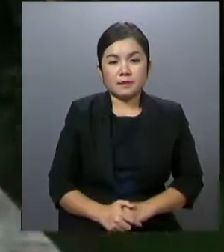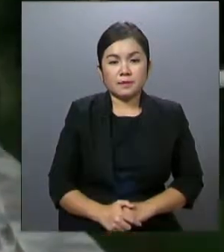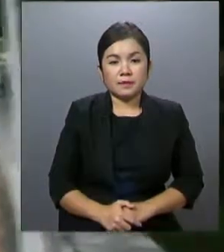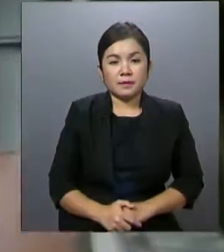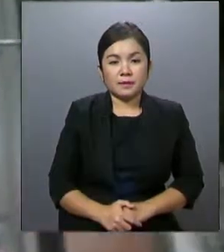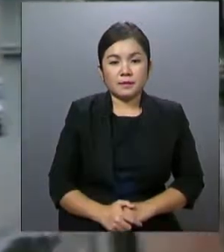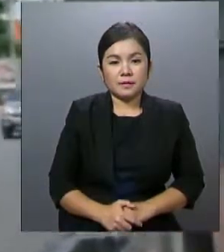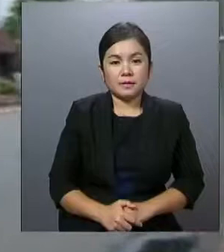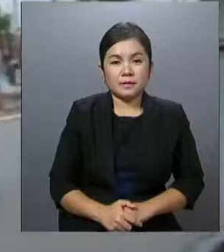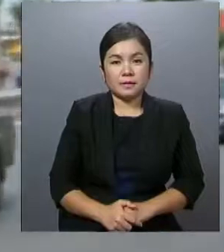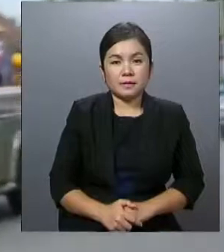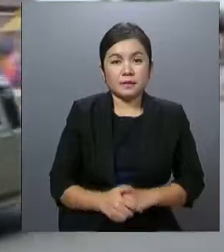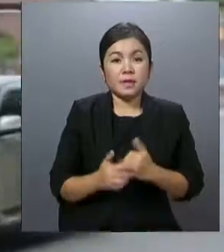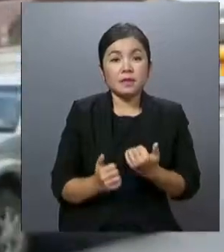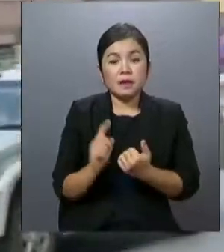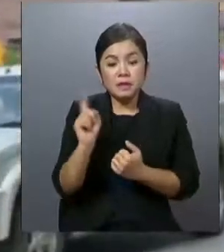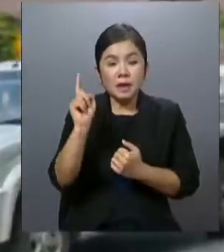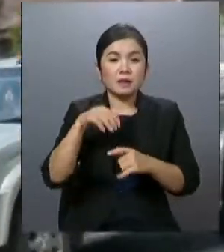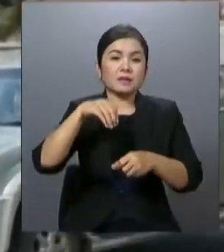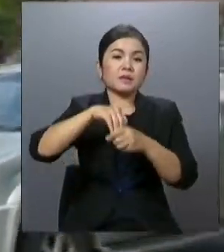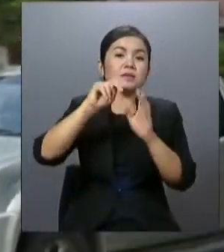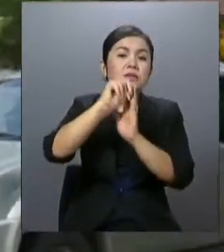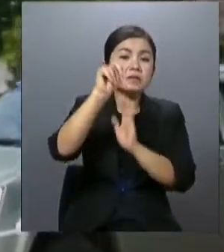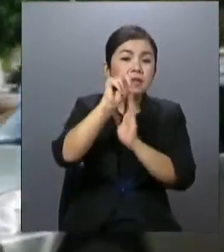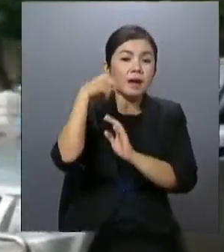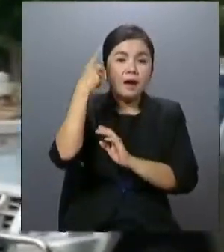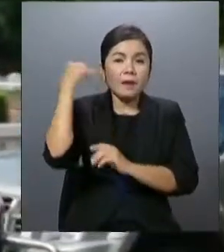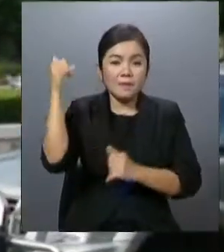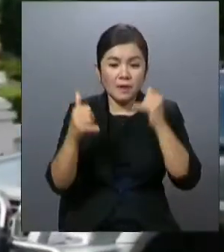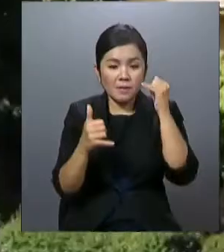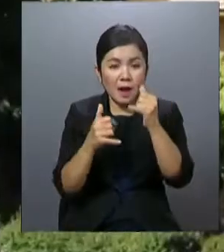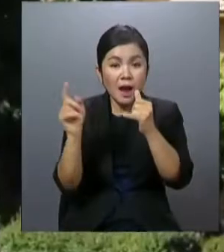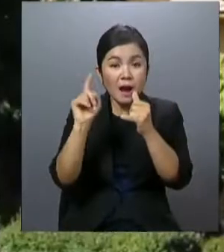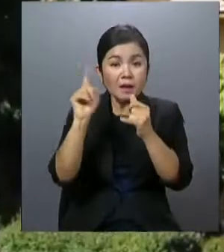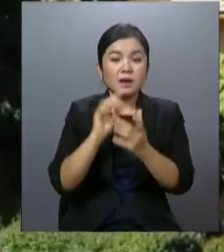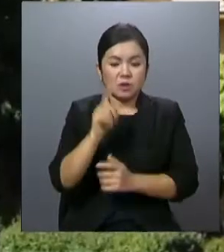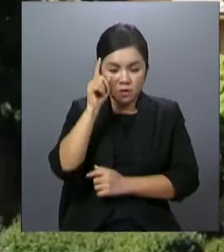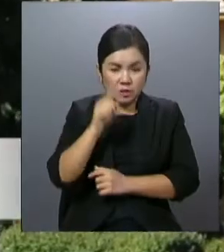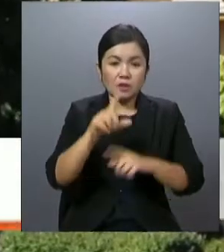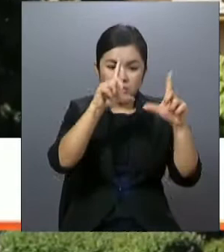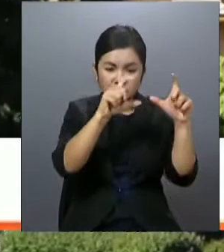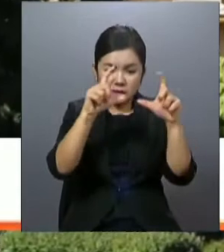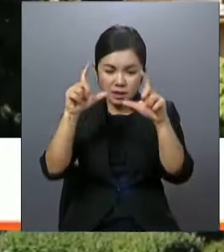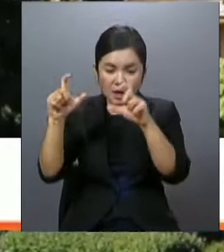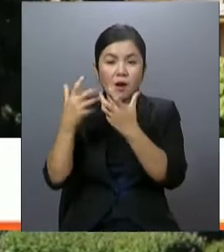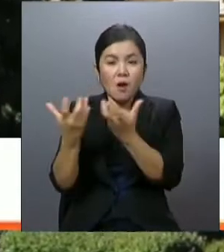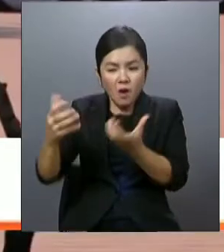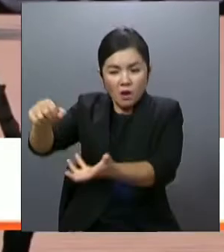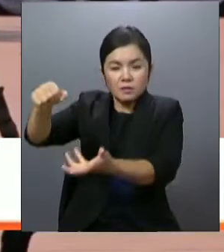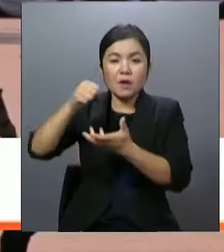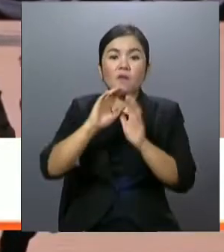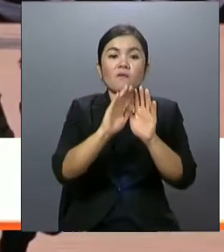สวัสดีเจ้าตีนี่ตีนานไขแววเวียนพานกับบ่พาดที่จะถ่ายรูปและหาของฝากไปฝากคนติบ้